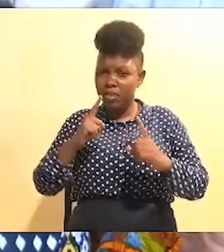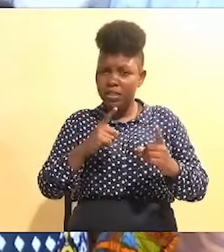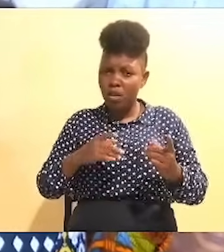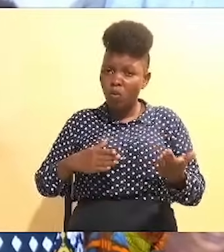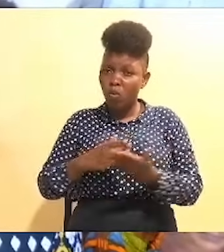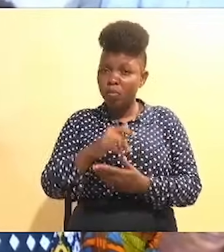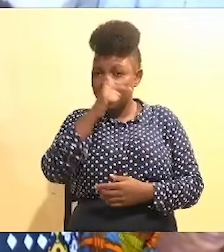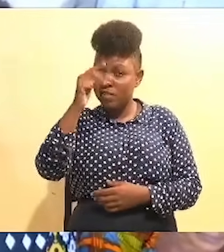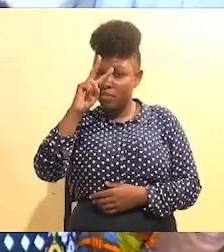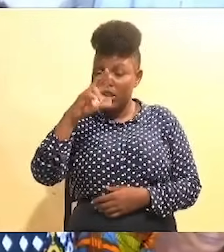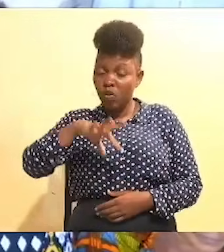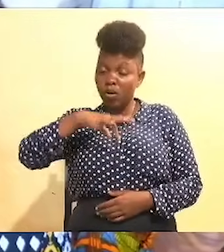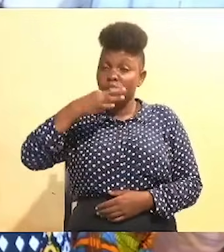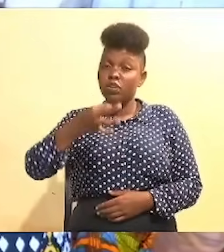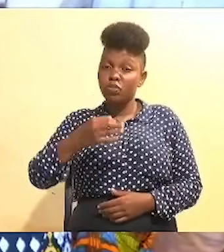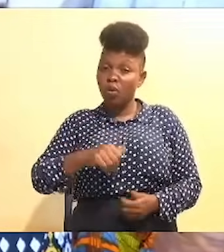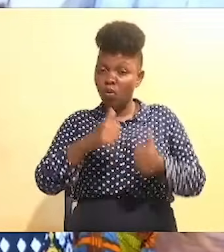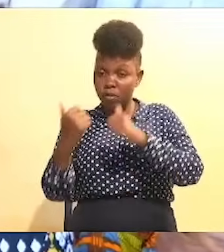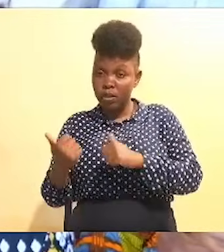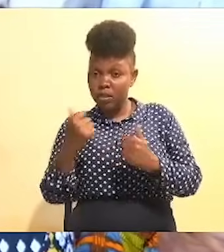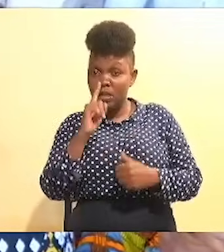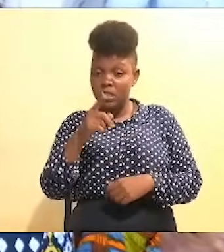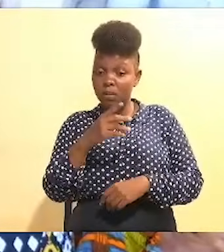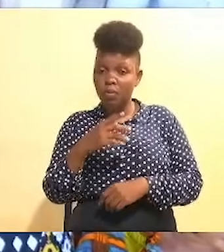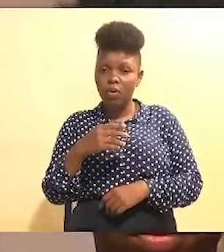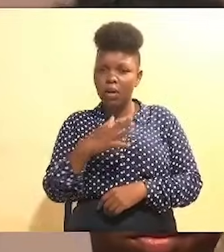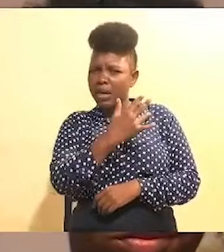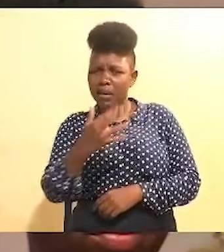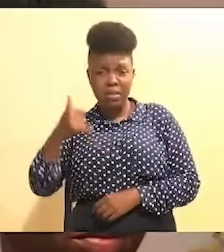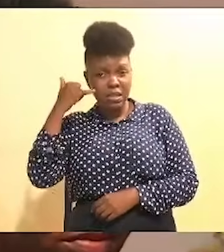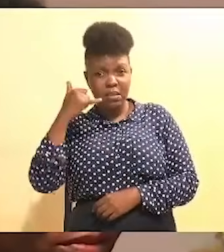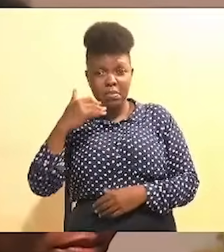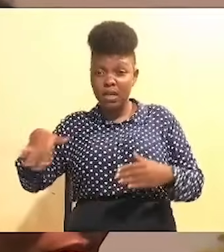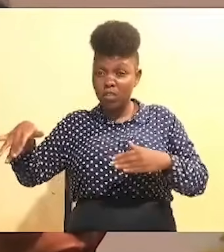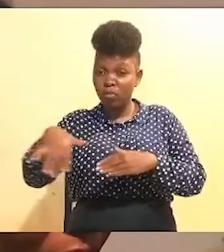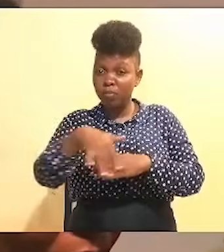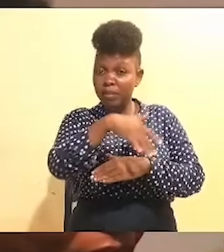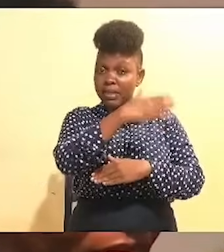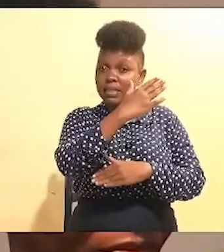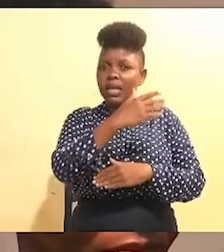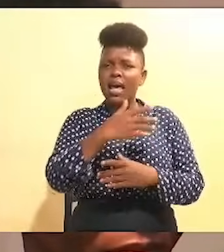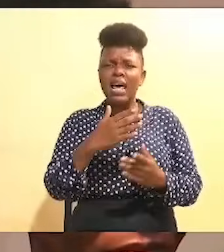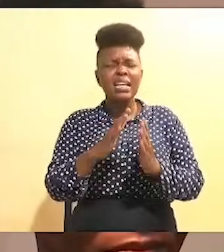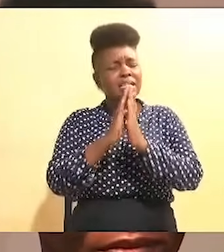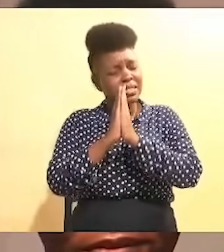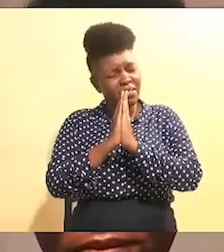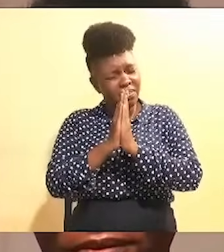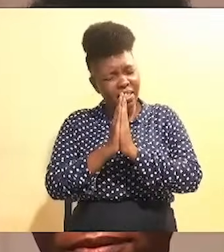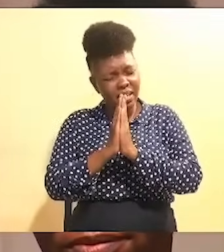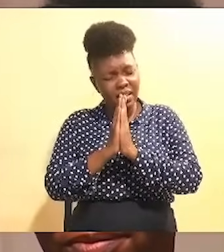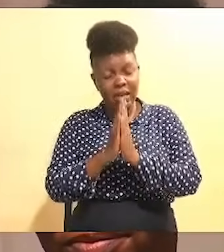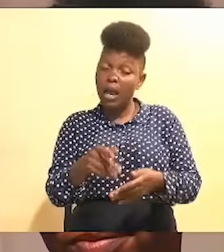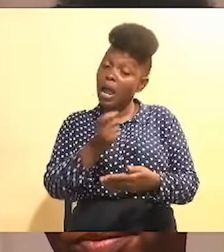kwa ajili ya ubatizo, ziko namba za simu ambazo zinapita hapo kwenye screen yako au itapita baada ya maneno haya. Tafadhali sana